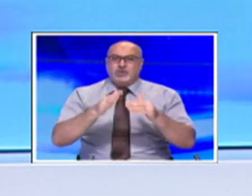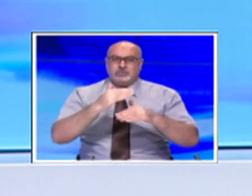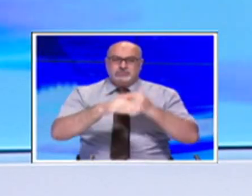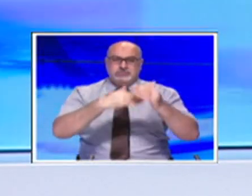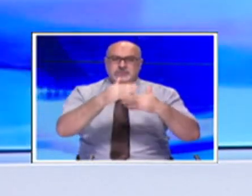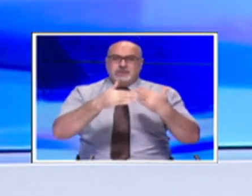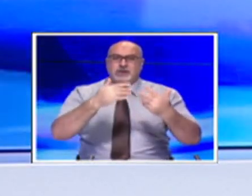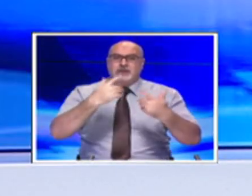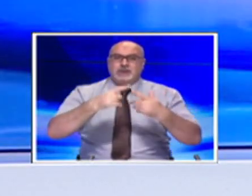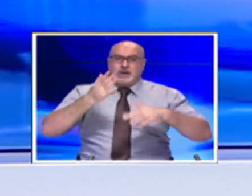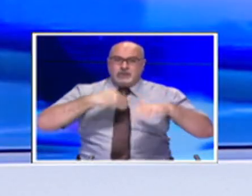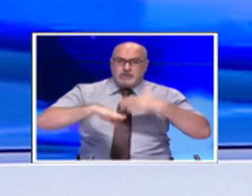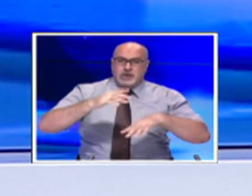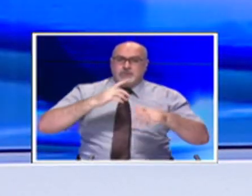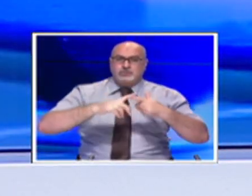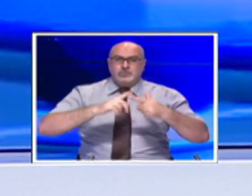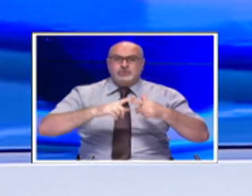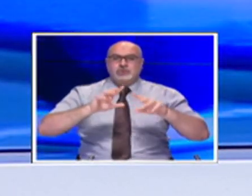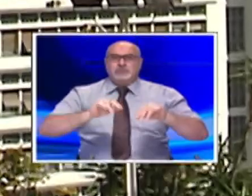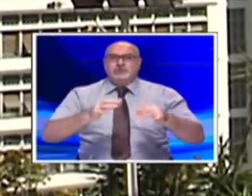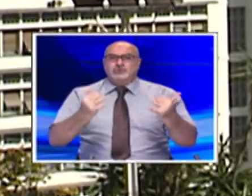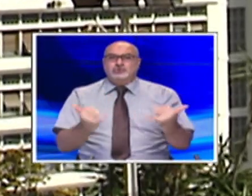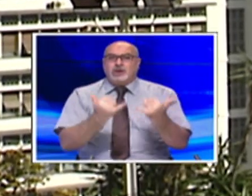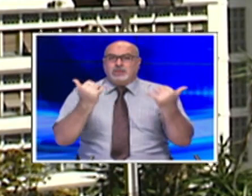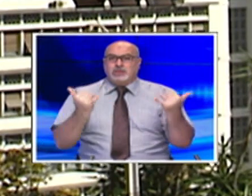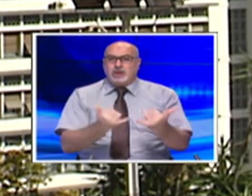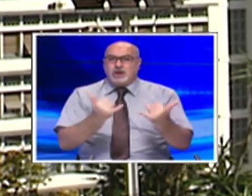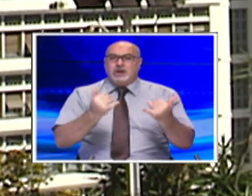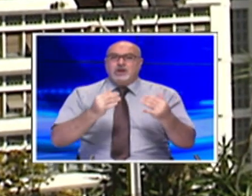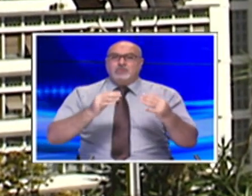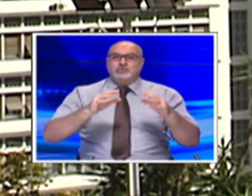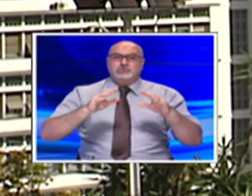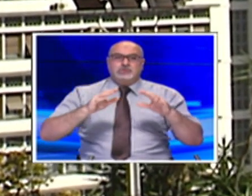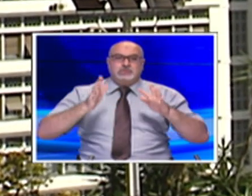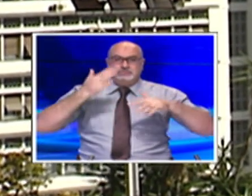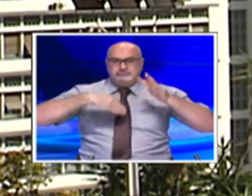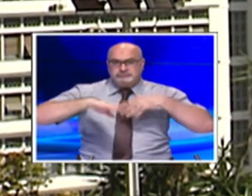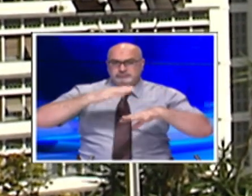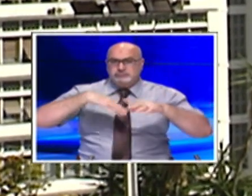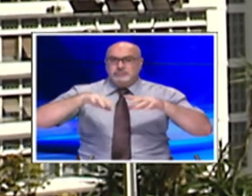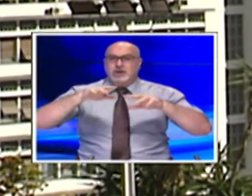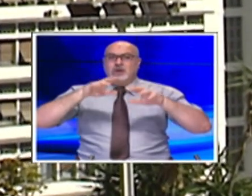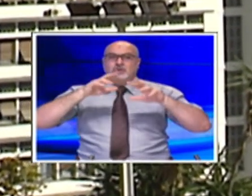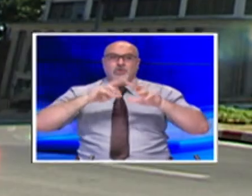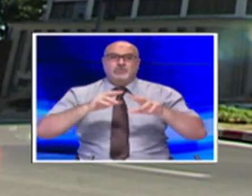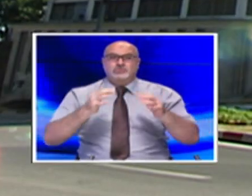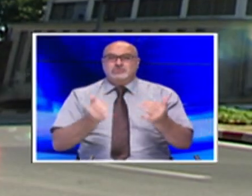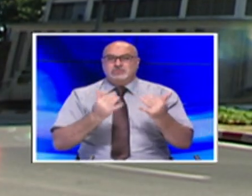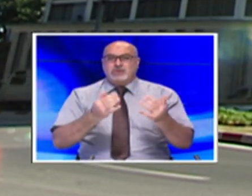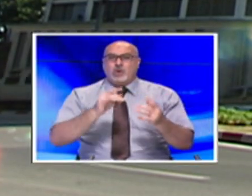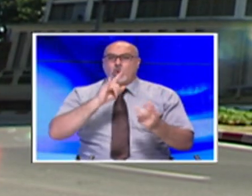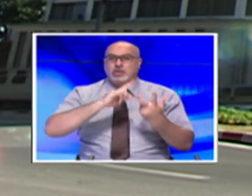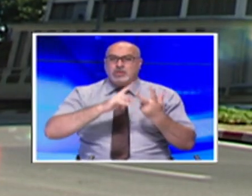التدريجي والمراقب للشواطئ وفضاءات التسلية وأماكن الاستجمام والترفيه